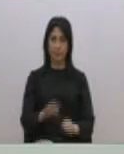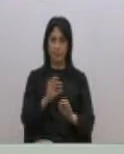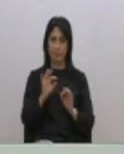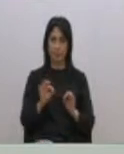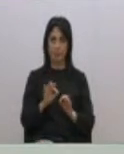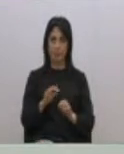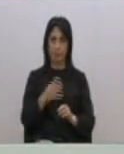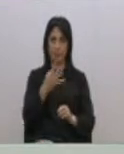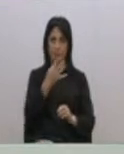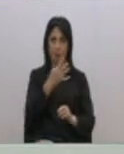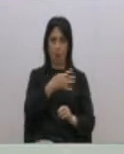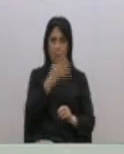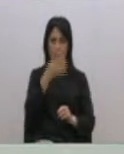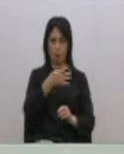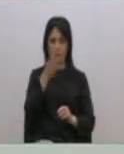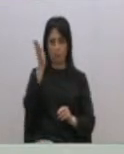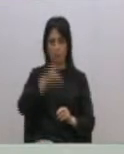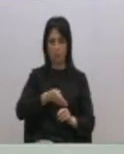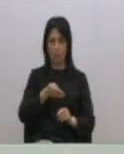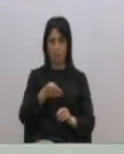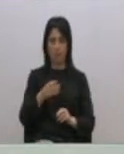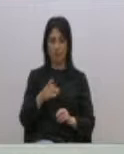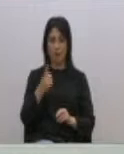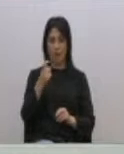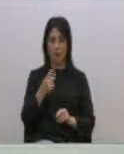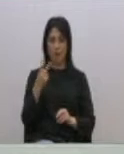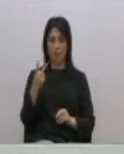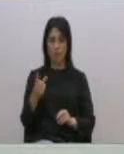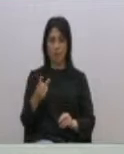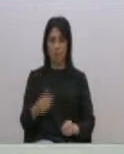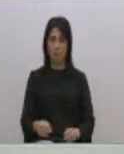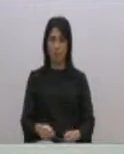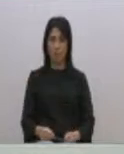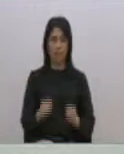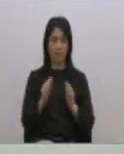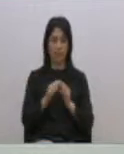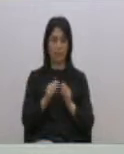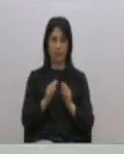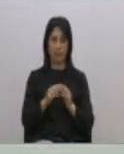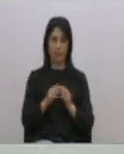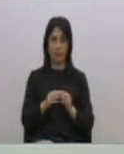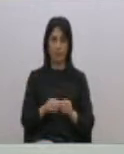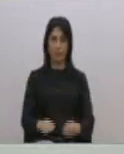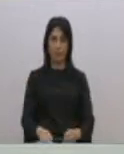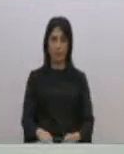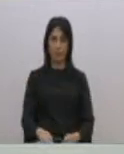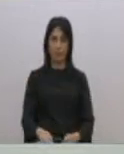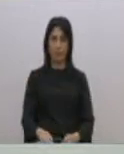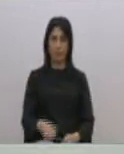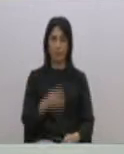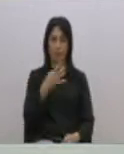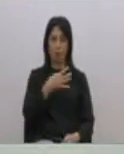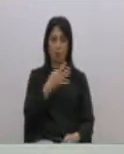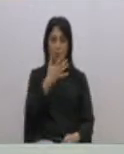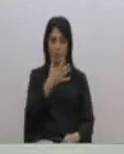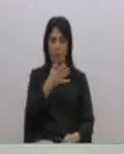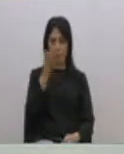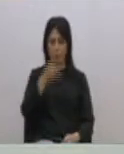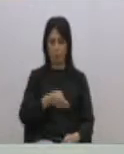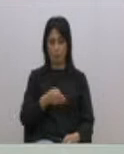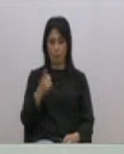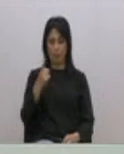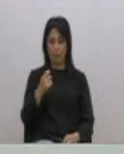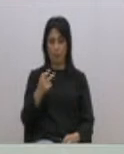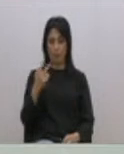proiektis 54 punkti reglamentis 102 mukhli. Ar aris sulebebi. Kitkhvebi aris proiektis 55 punkti